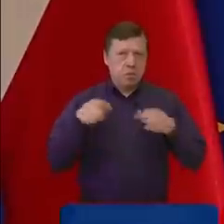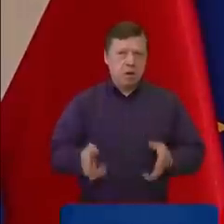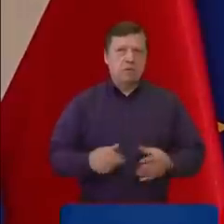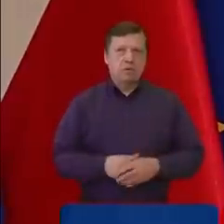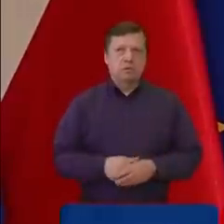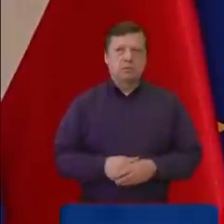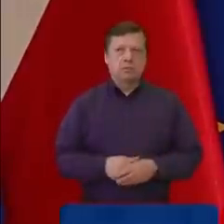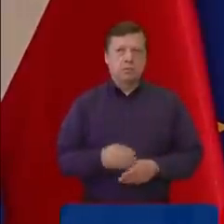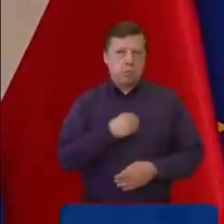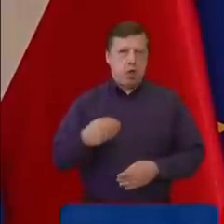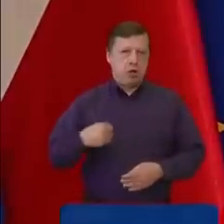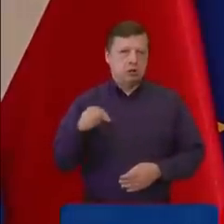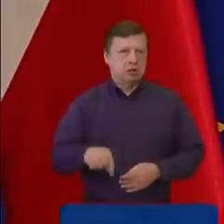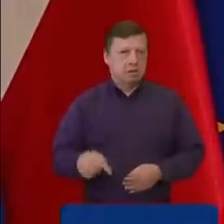Polski,